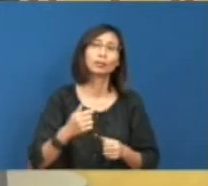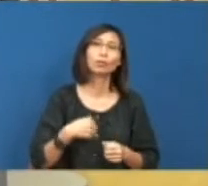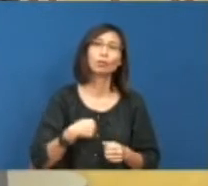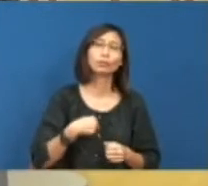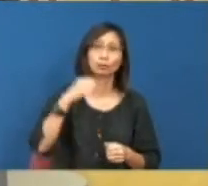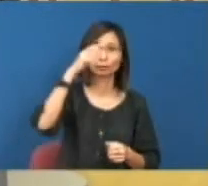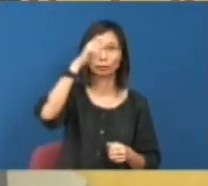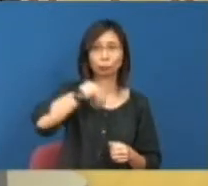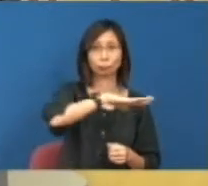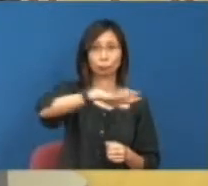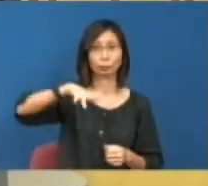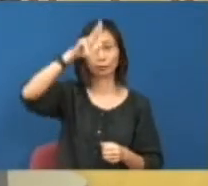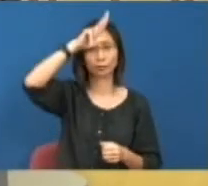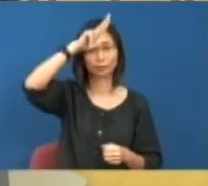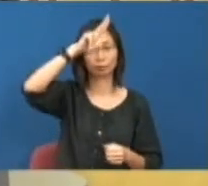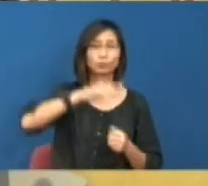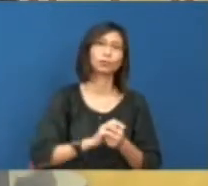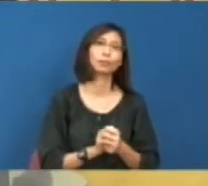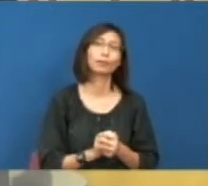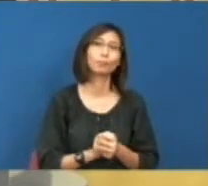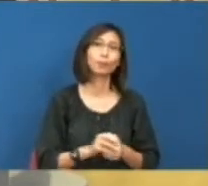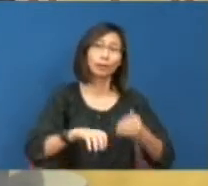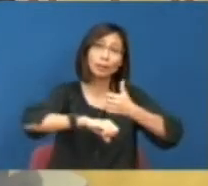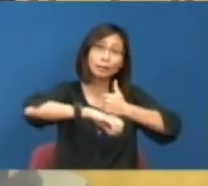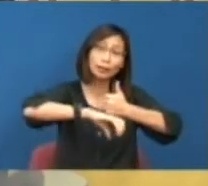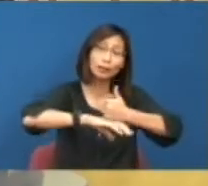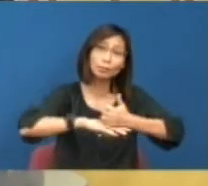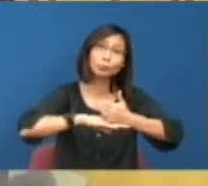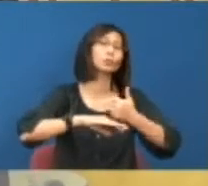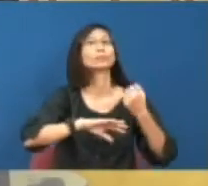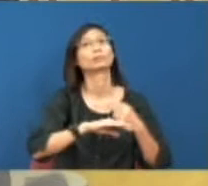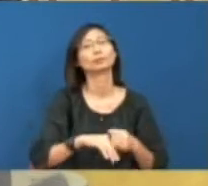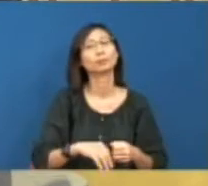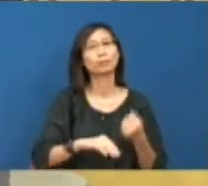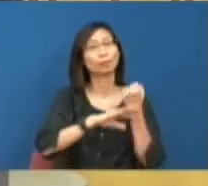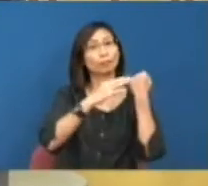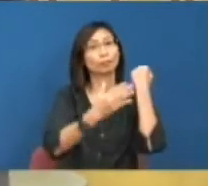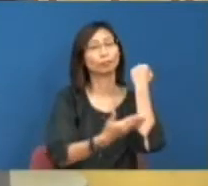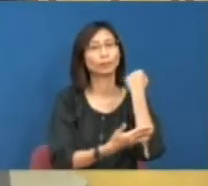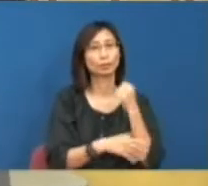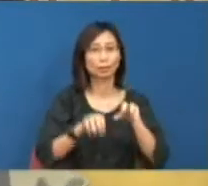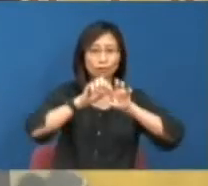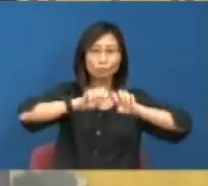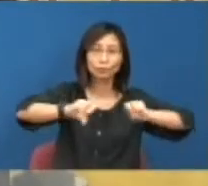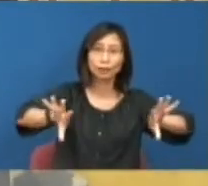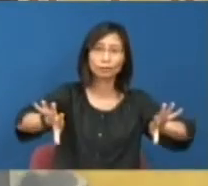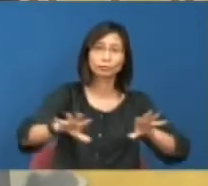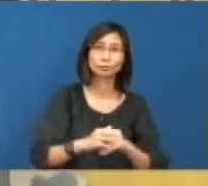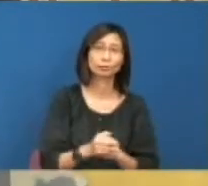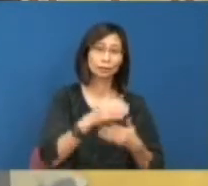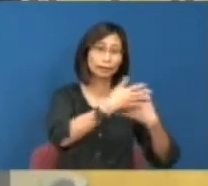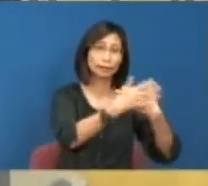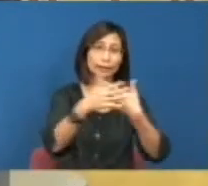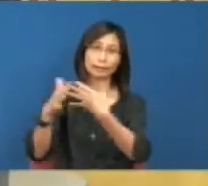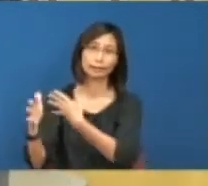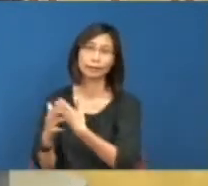嘅結構由基本法定立嚟嘅框架。一個基本的政治構而去延伸出來的子結構，即是說這個社